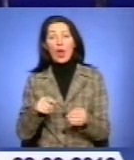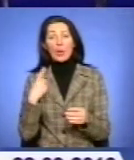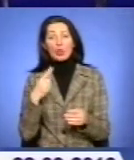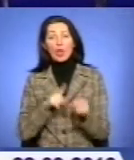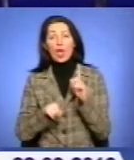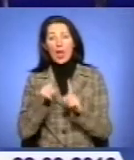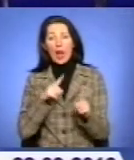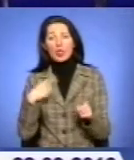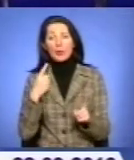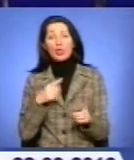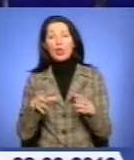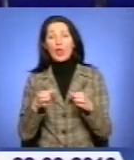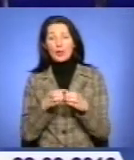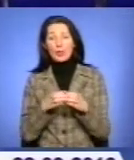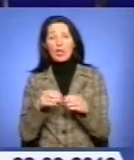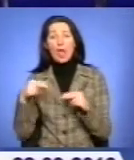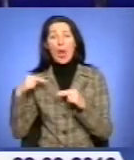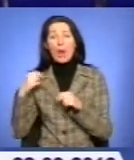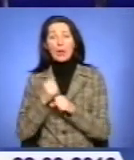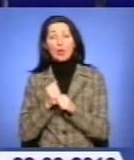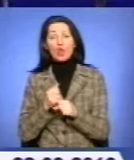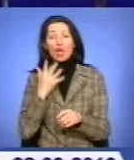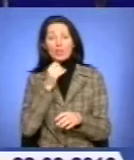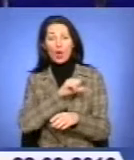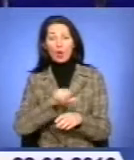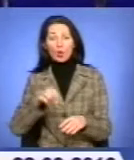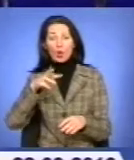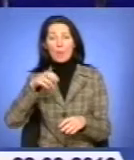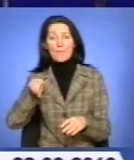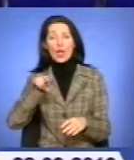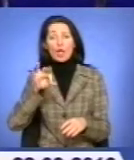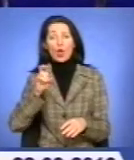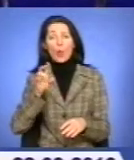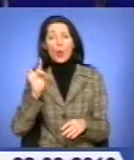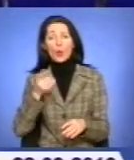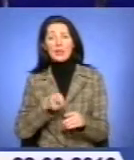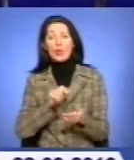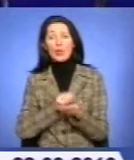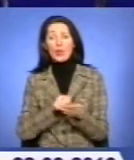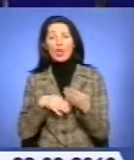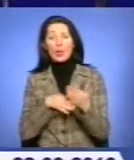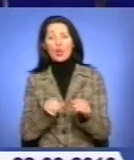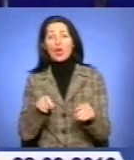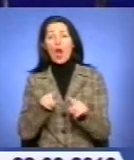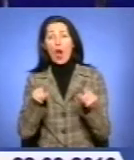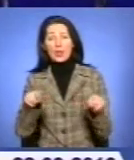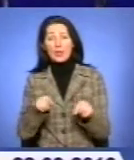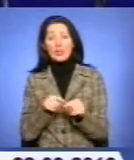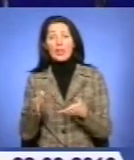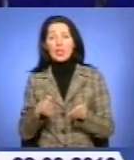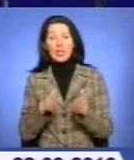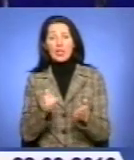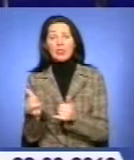спілки працюючих за кордоном Медобори. Цей документ допоможе окреслити шляхи забезпечення соціальних прав трудових